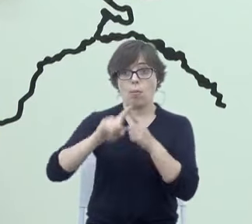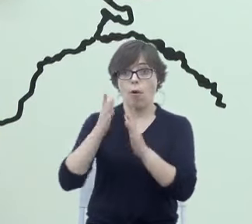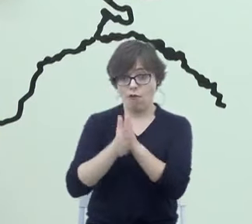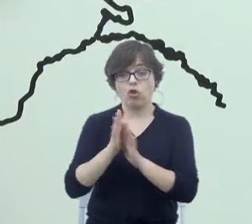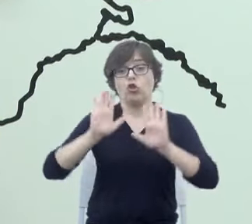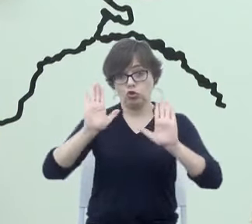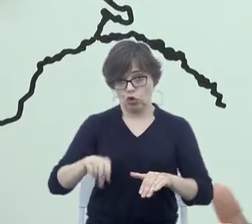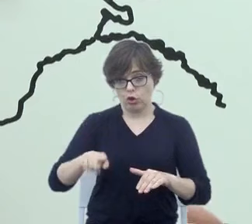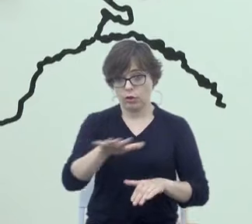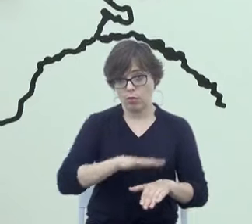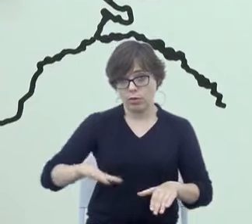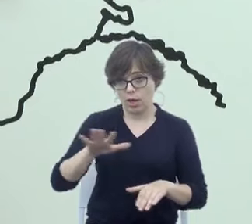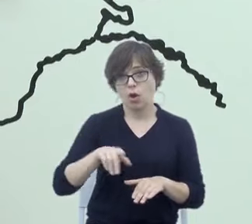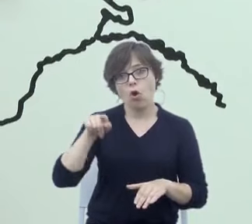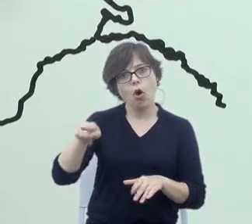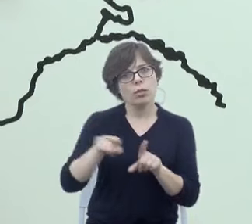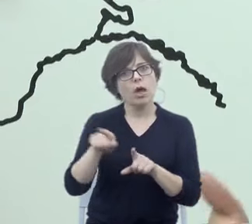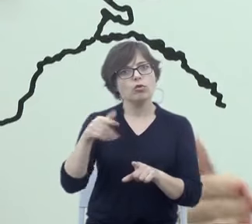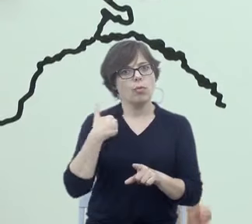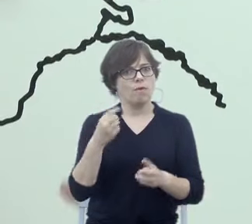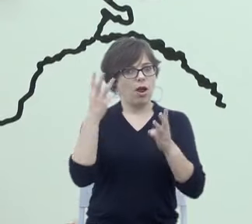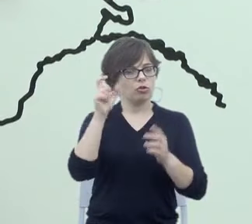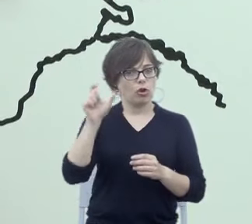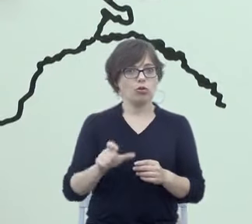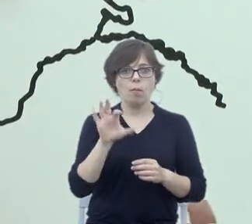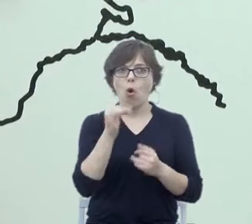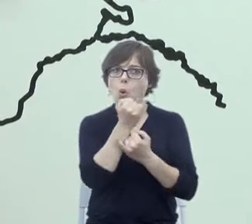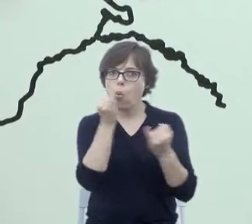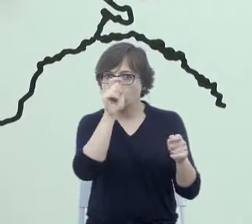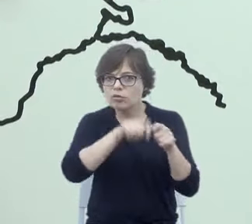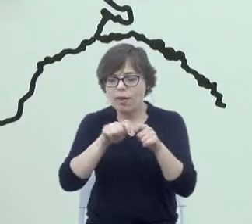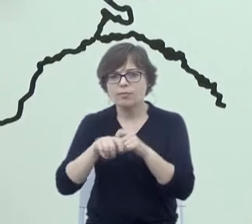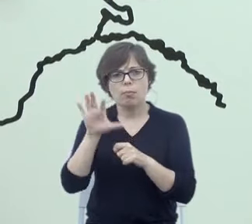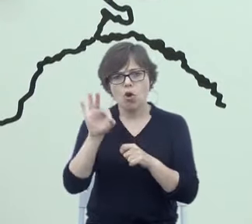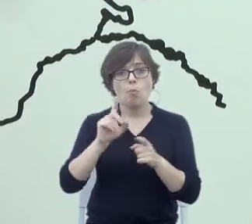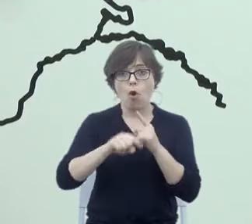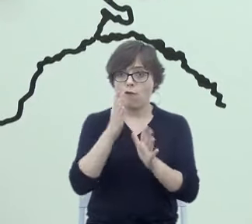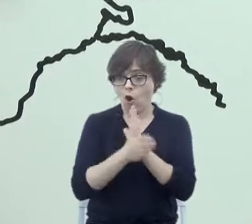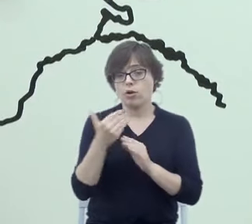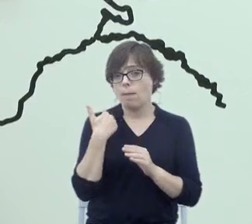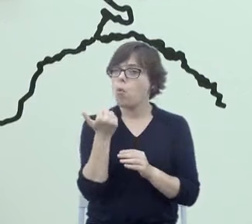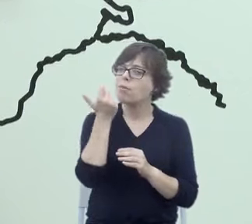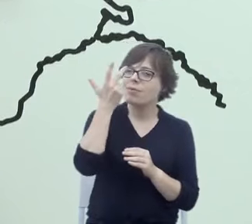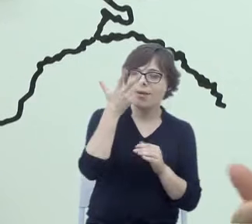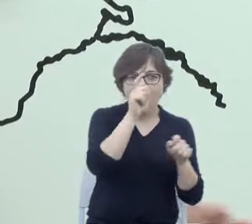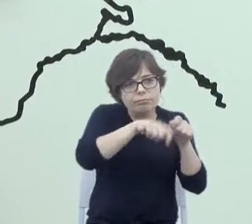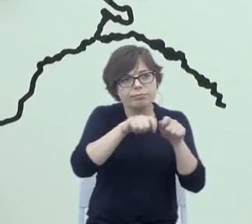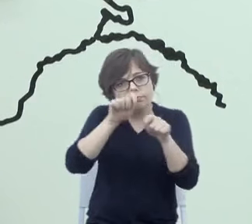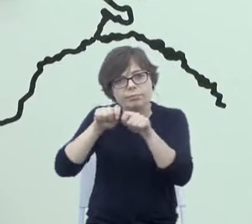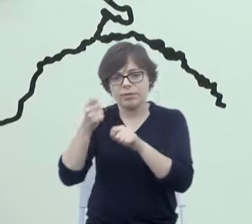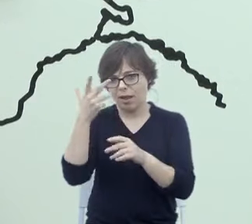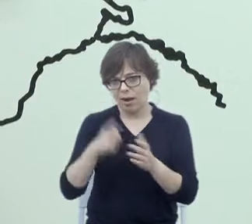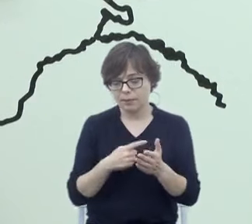terenie i był też taką ważną osobą, bo w tych różnych śledztwach, bo musimy powiedzieć, że tych śledztw po wojnie było kilka. W zasadzie